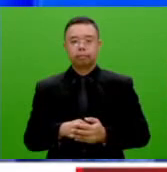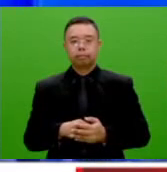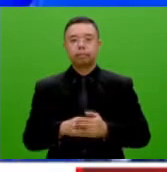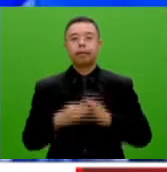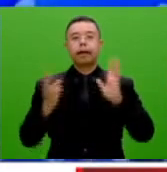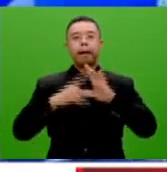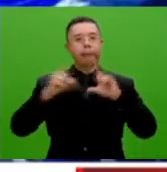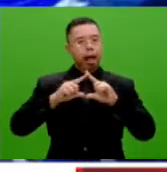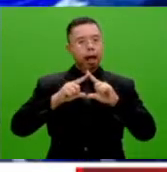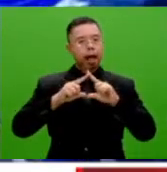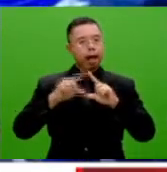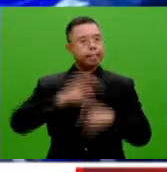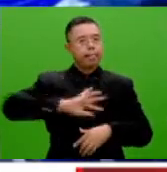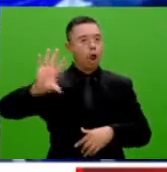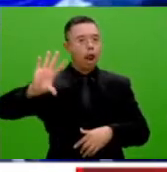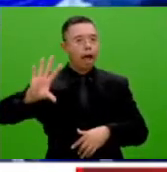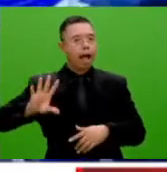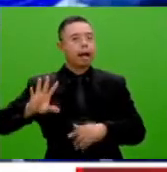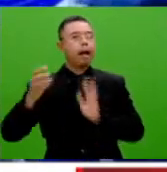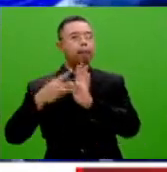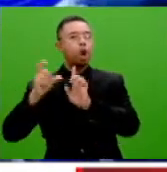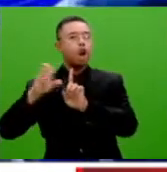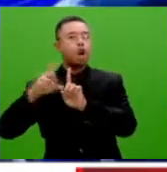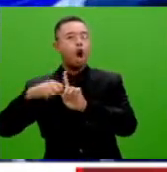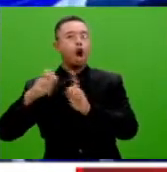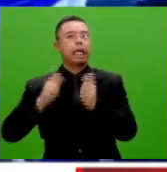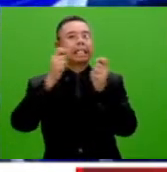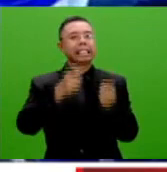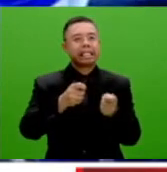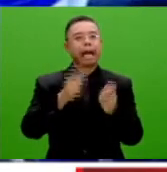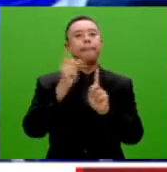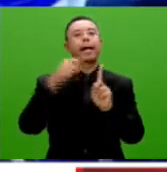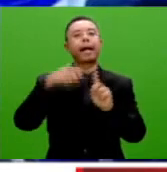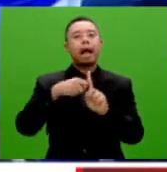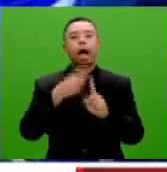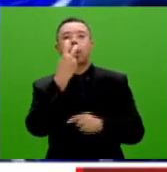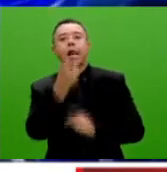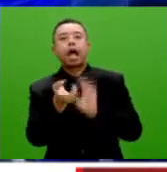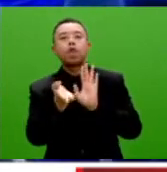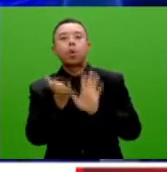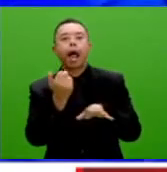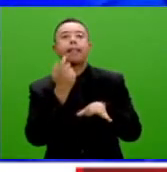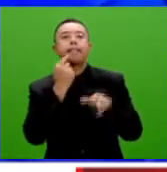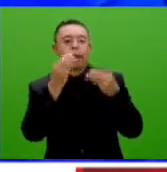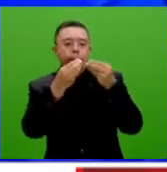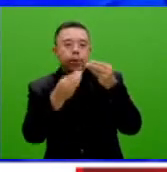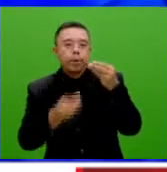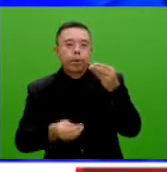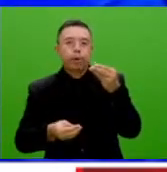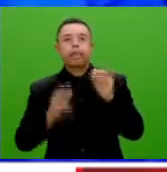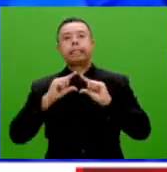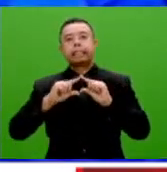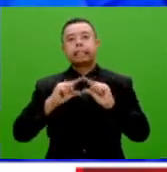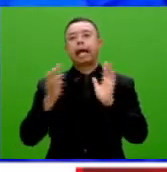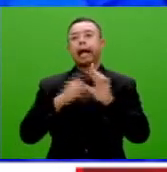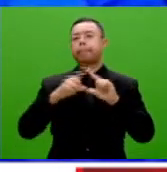Mahkamah Agung menolak peninjauan kembali atau PK yang dilayangkan kubu Muldoko atas kepengurusan Partai Demokrat. MA